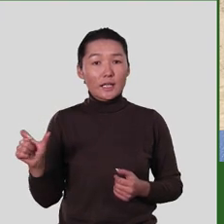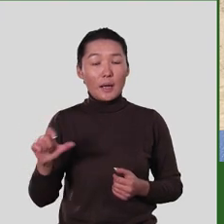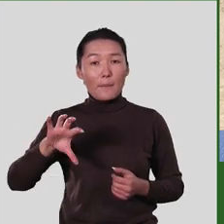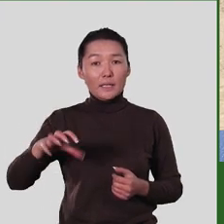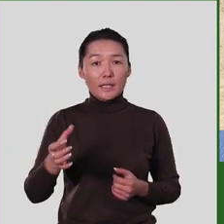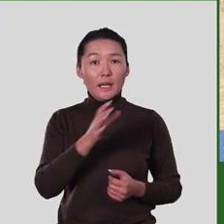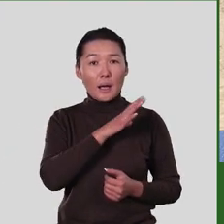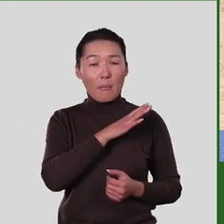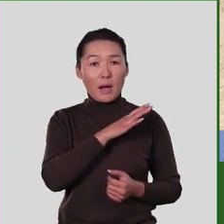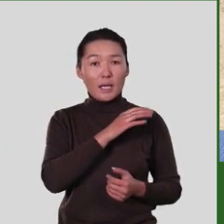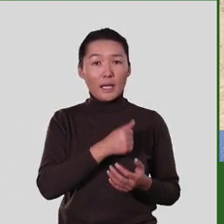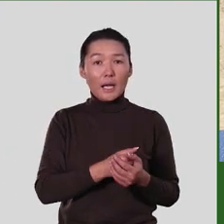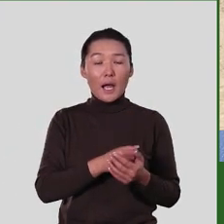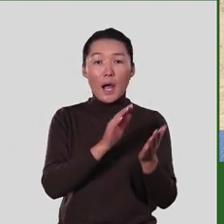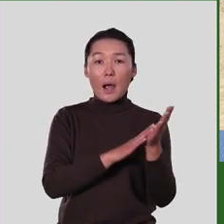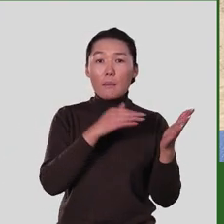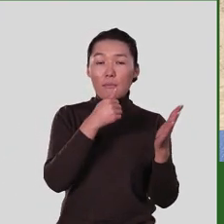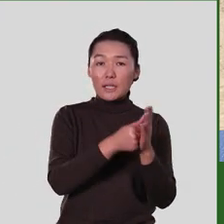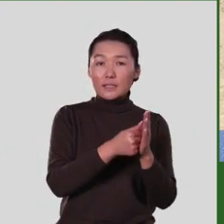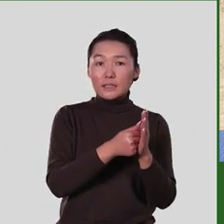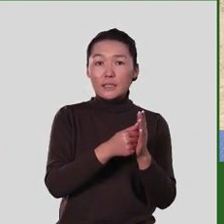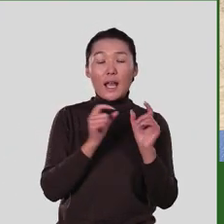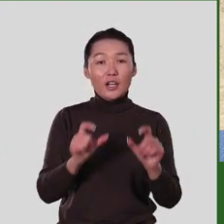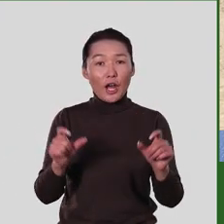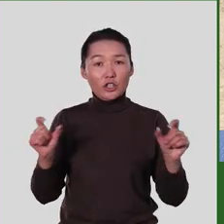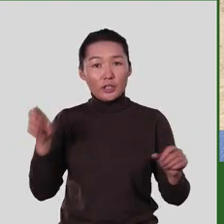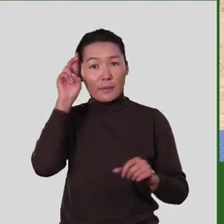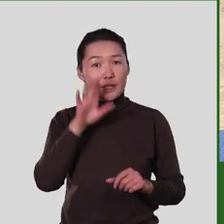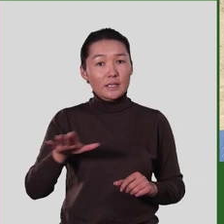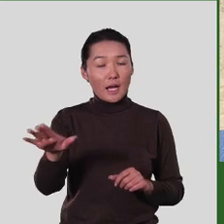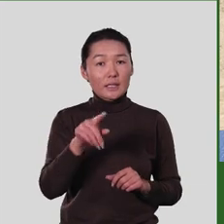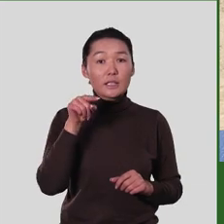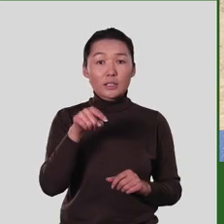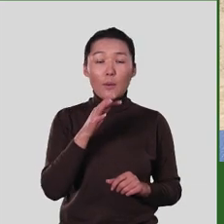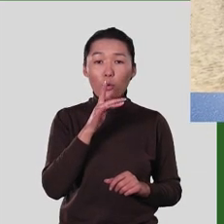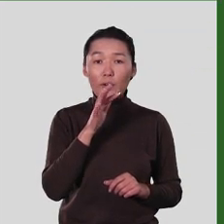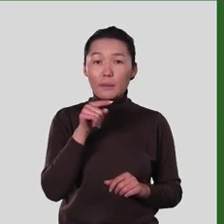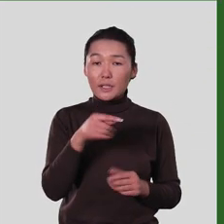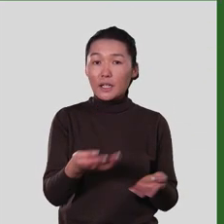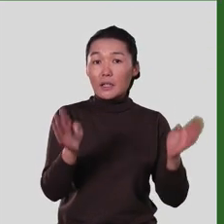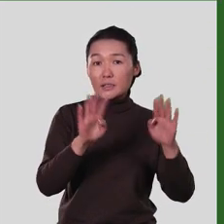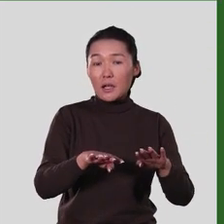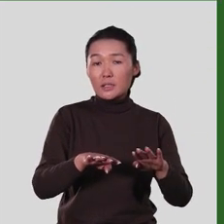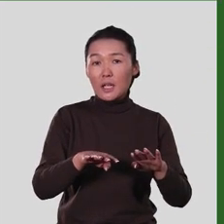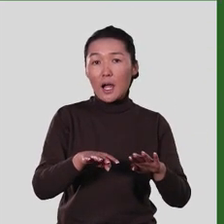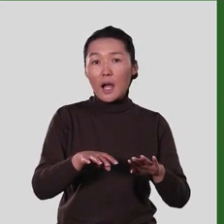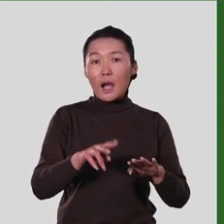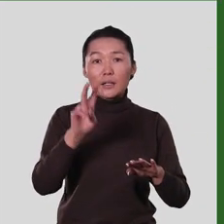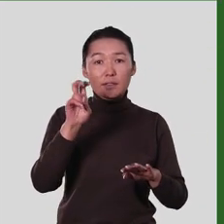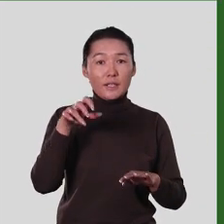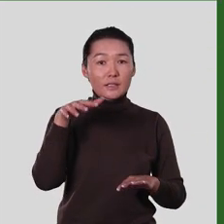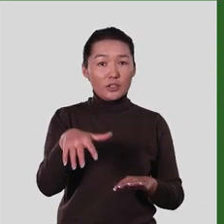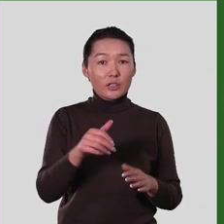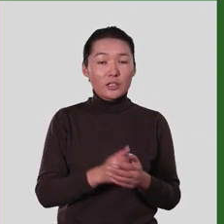были признаны гражданами страны. Но к тому времени их осталось всего 200 тысяч, то есть не